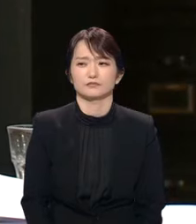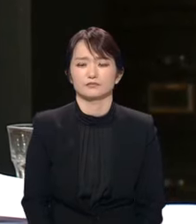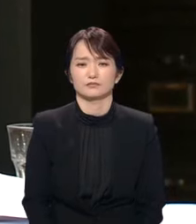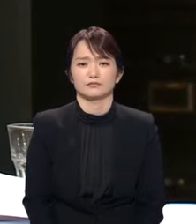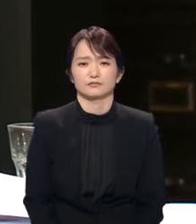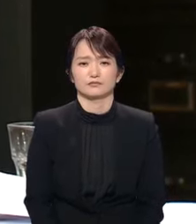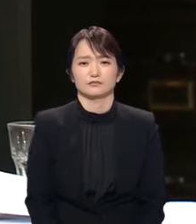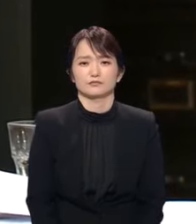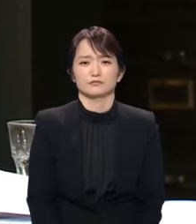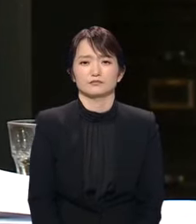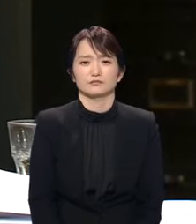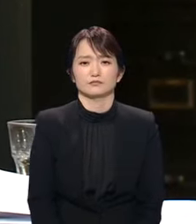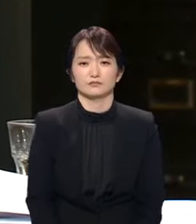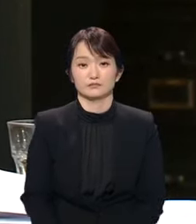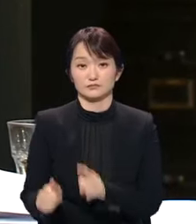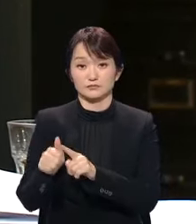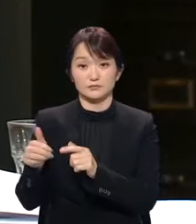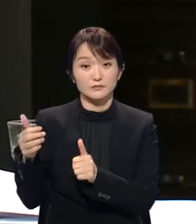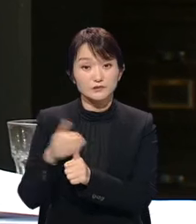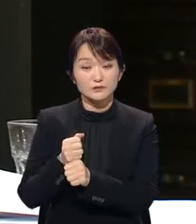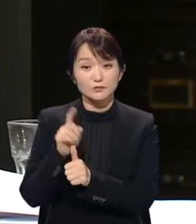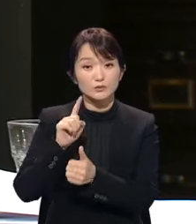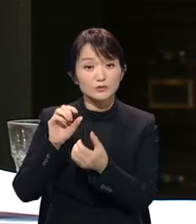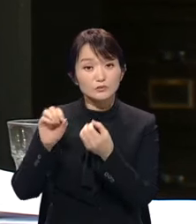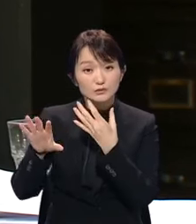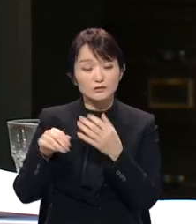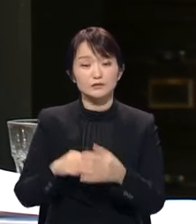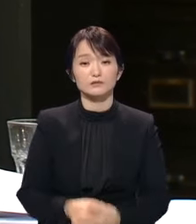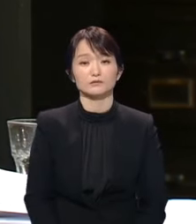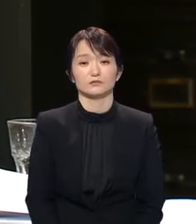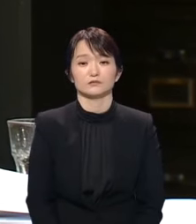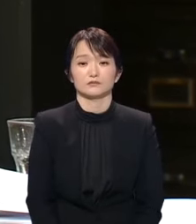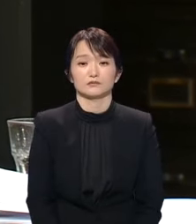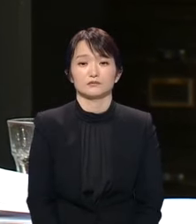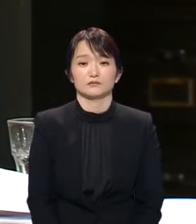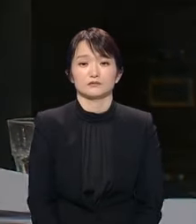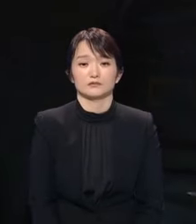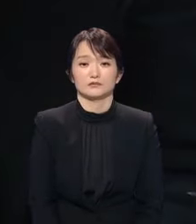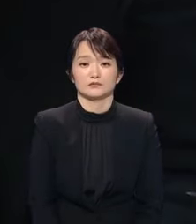자, 이자는 잡히고 나서 뭔 얘기했을까요? 잠깐 보시죠.